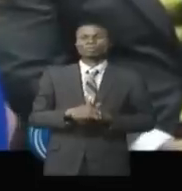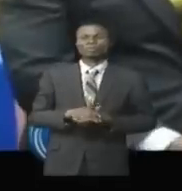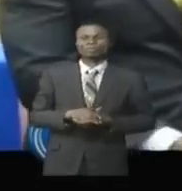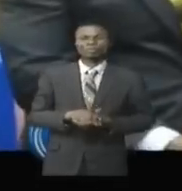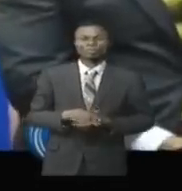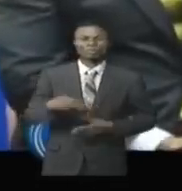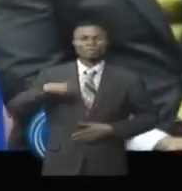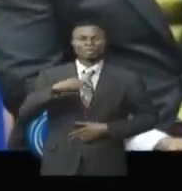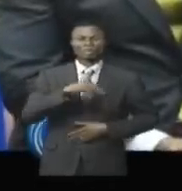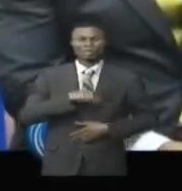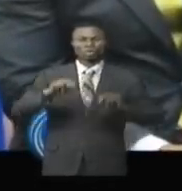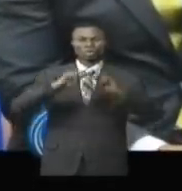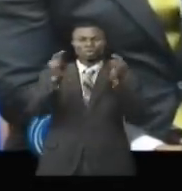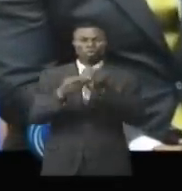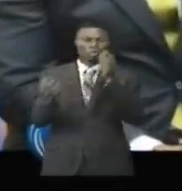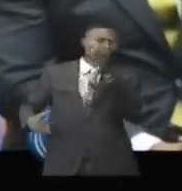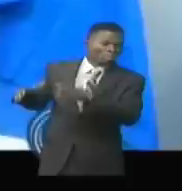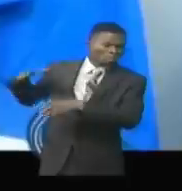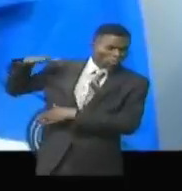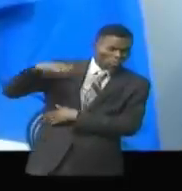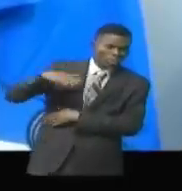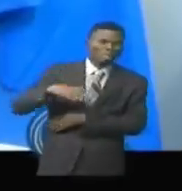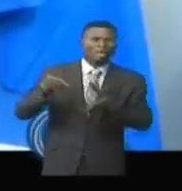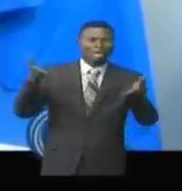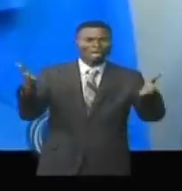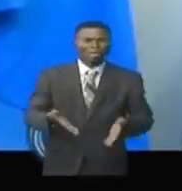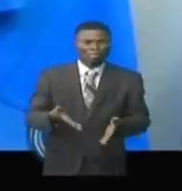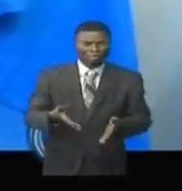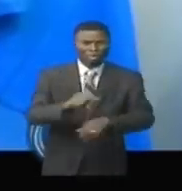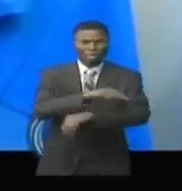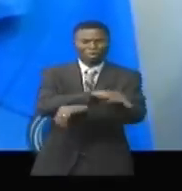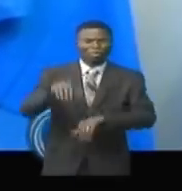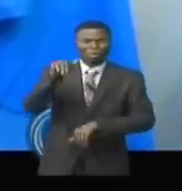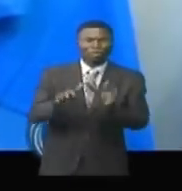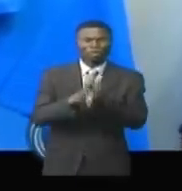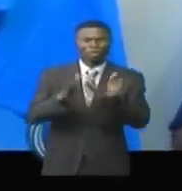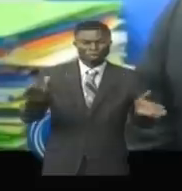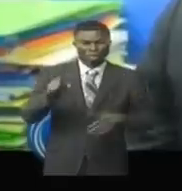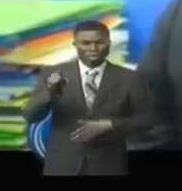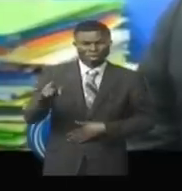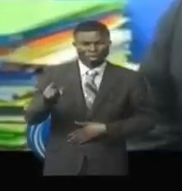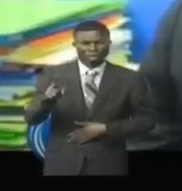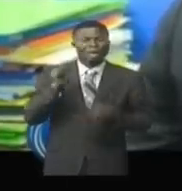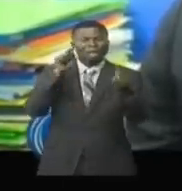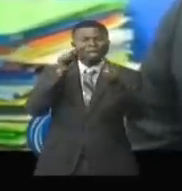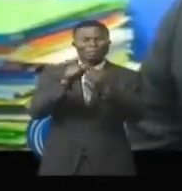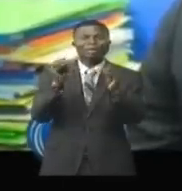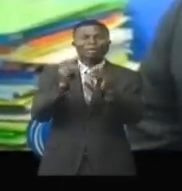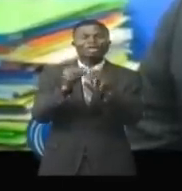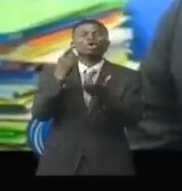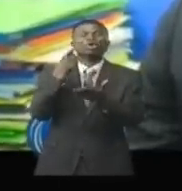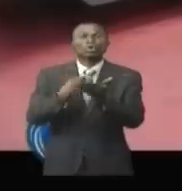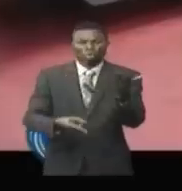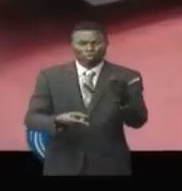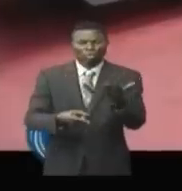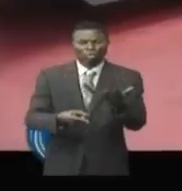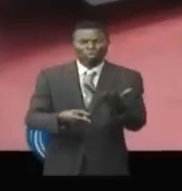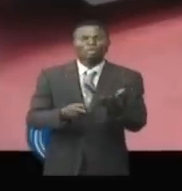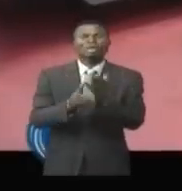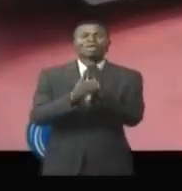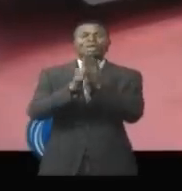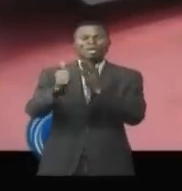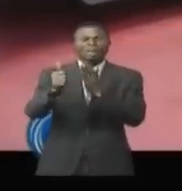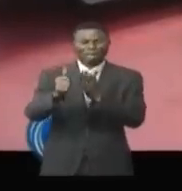Les membres des coordinations des judo étaient ce lundi chez le secrétaire général Barthélémy Okito. L'objectif de cette rencontre a été clarifié au maître